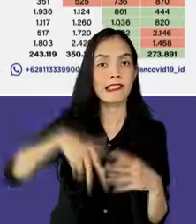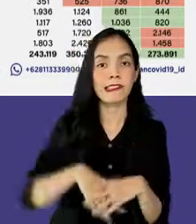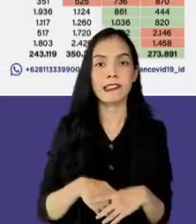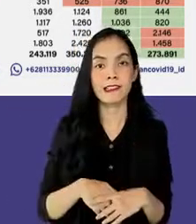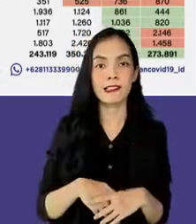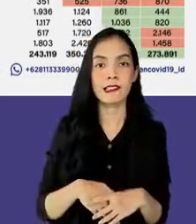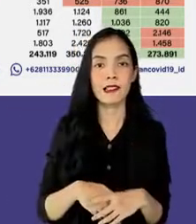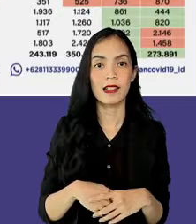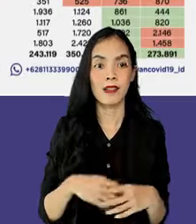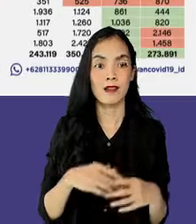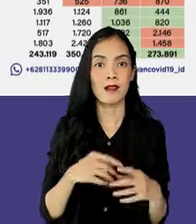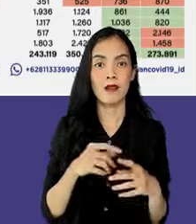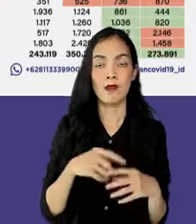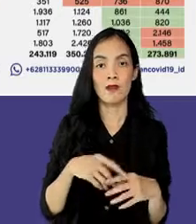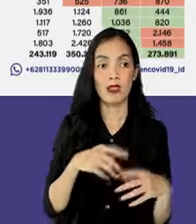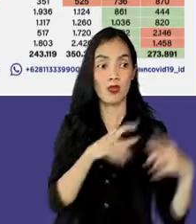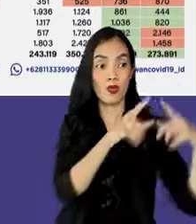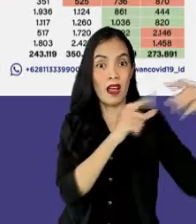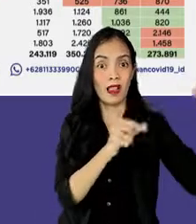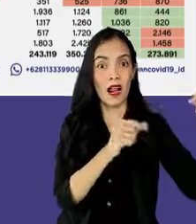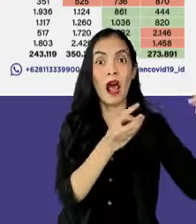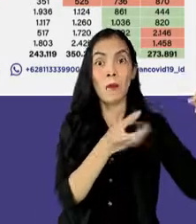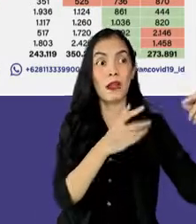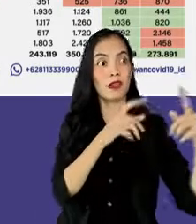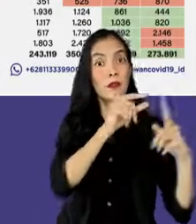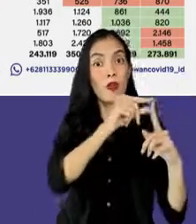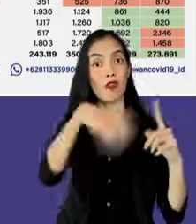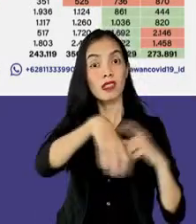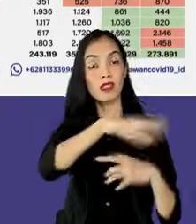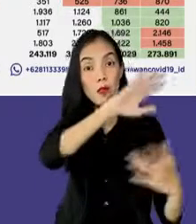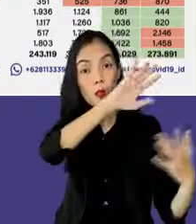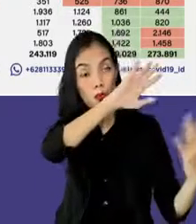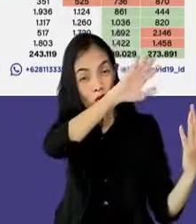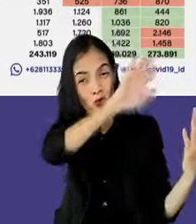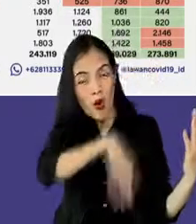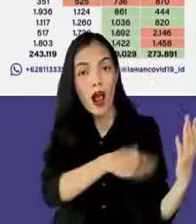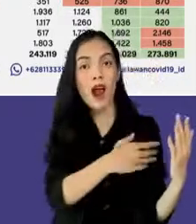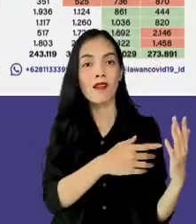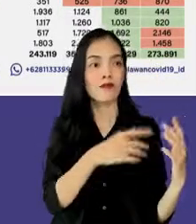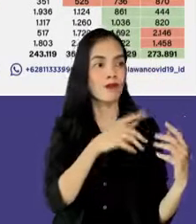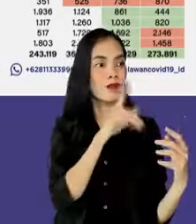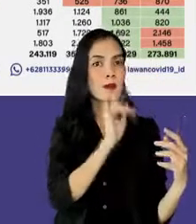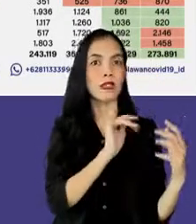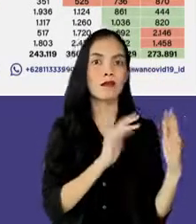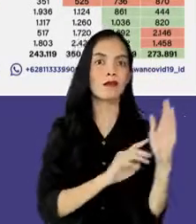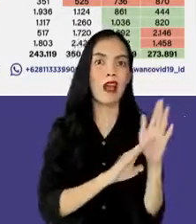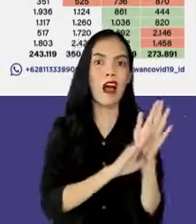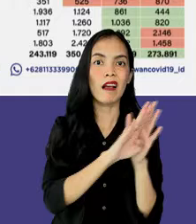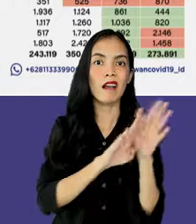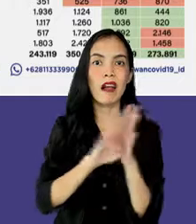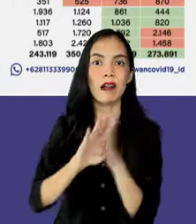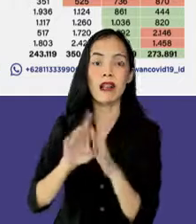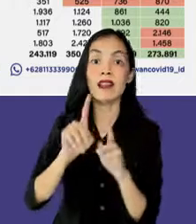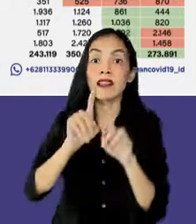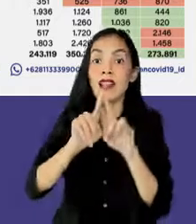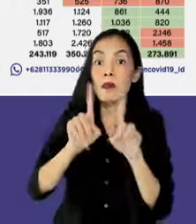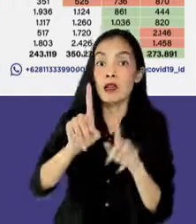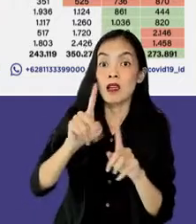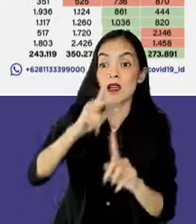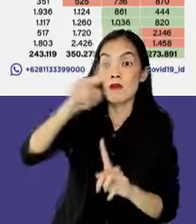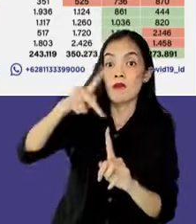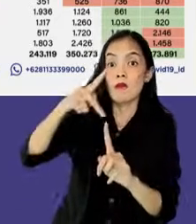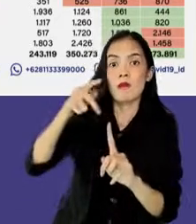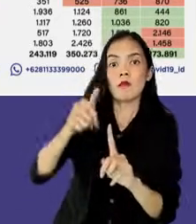hampir semua provinsi di pulau Sumatera masih menunjukkan kenaikan selama tiga minggu terakhir hanya Kepulauan Riau yang